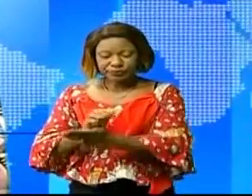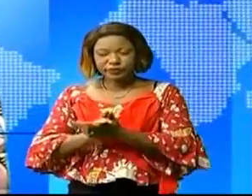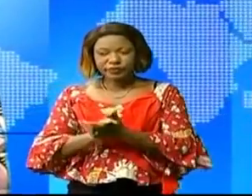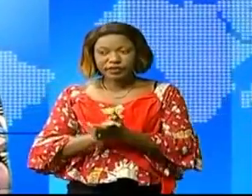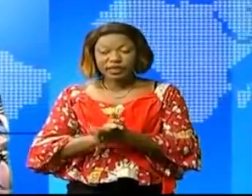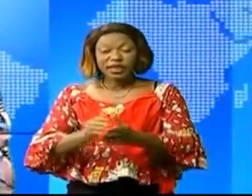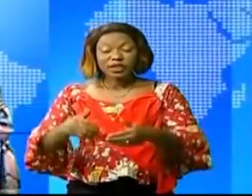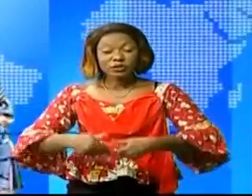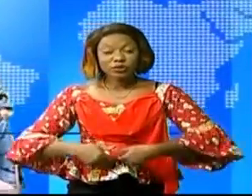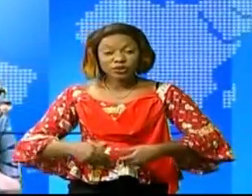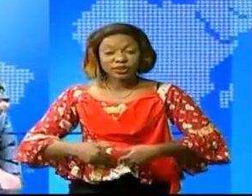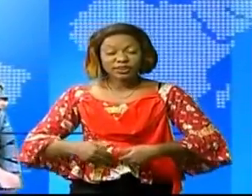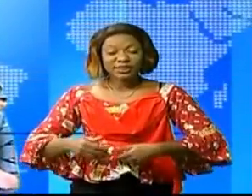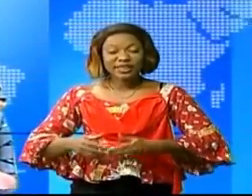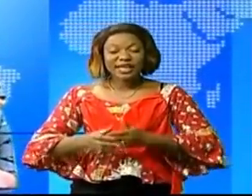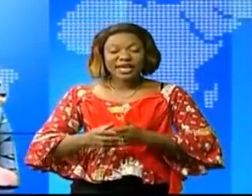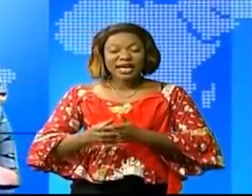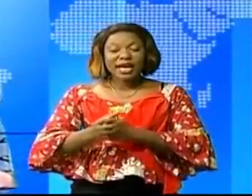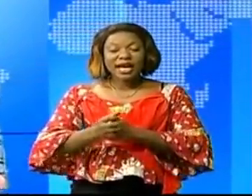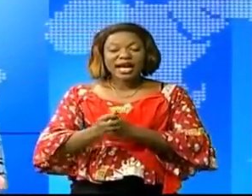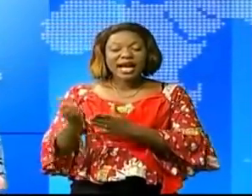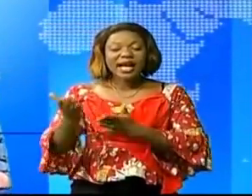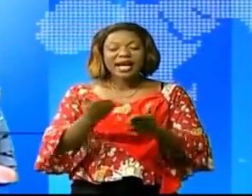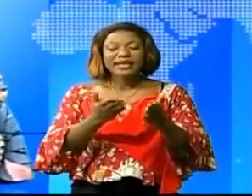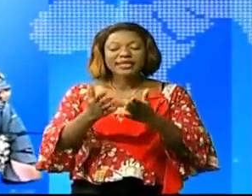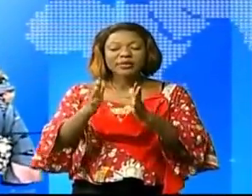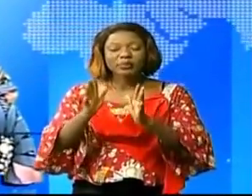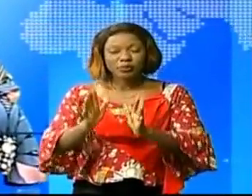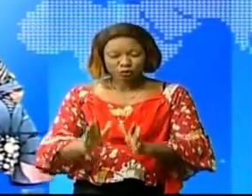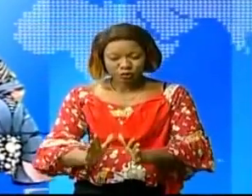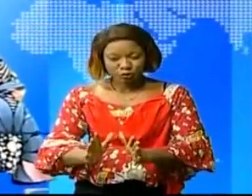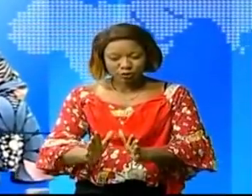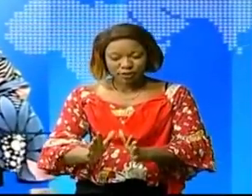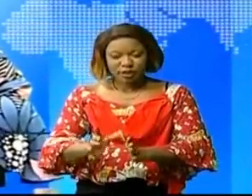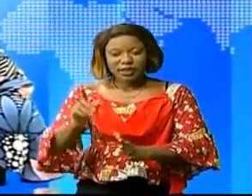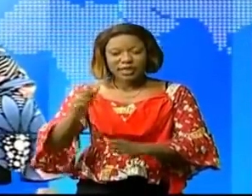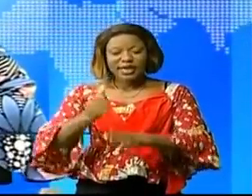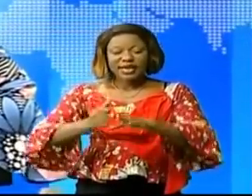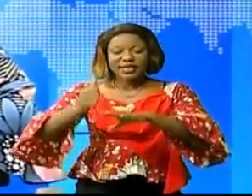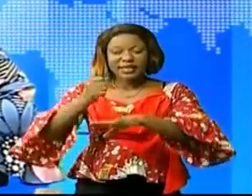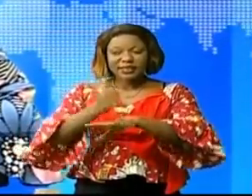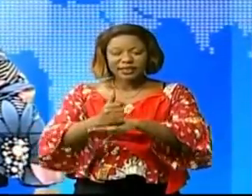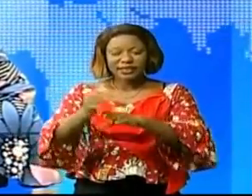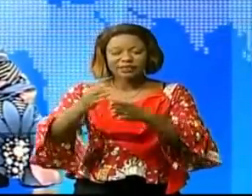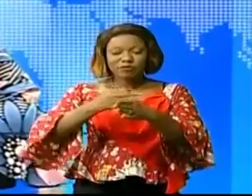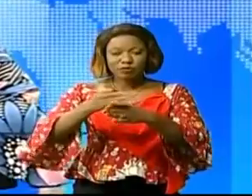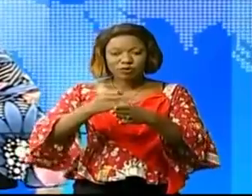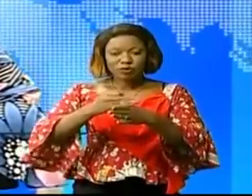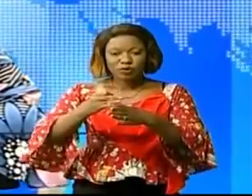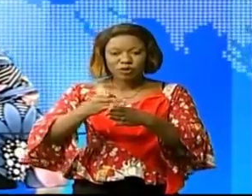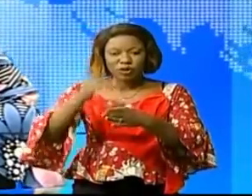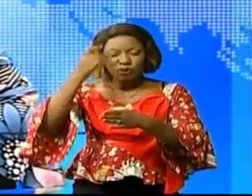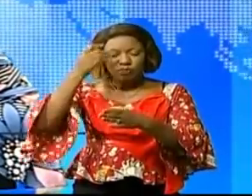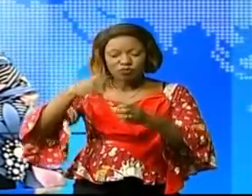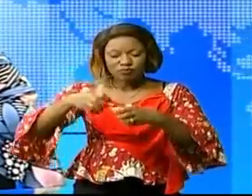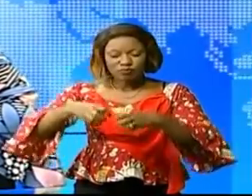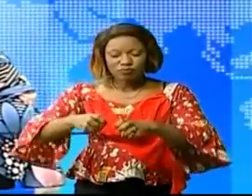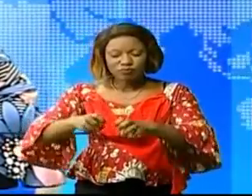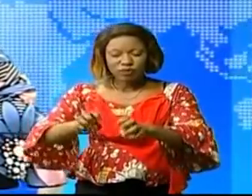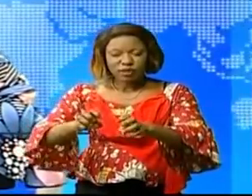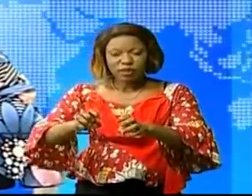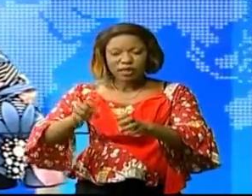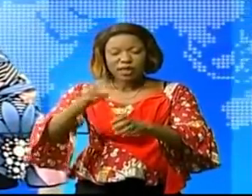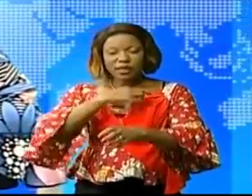Les jeunes entrepreneurs qui évoluent dans le secteur de l'environnement sont un atelier de formation pour booster ces secteurs